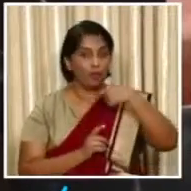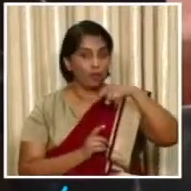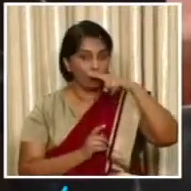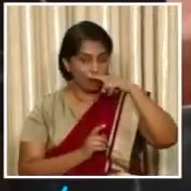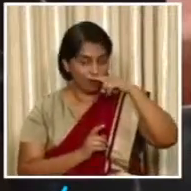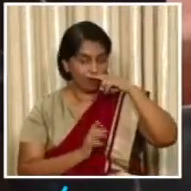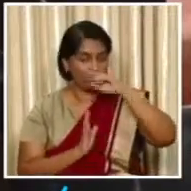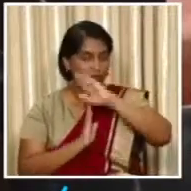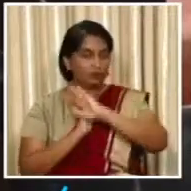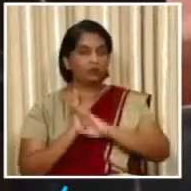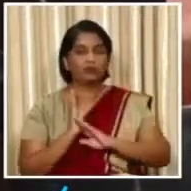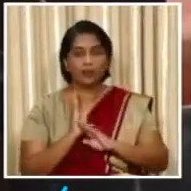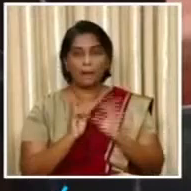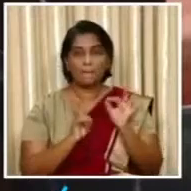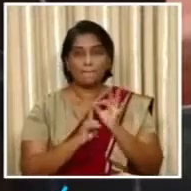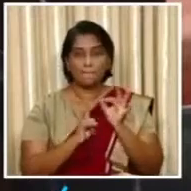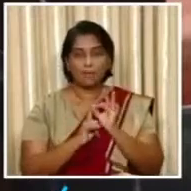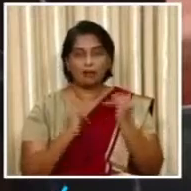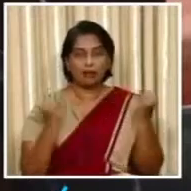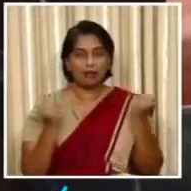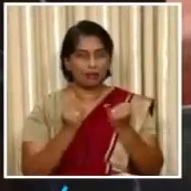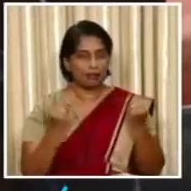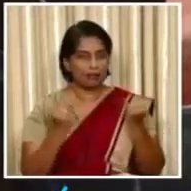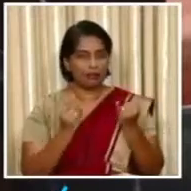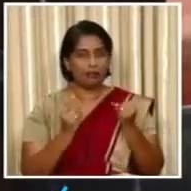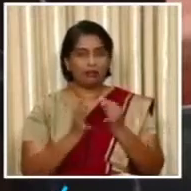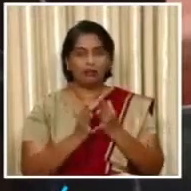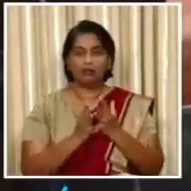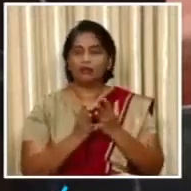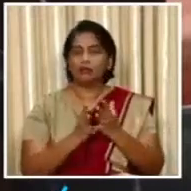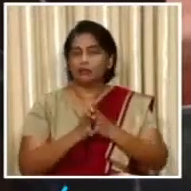கழிவுகள் அதிகரிப்பதினால் ஏற்படும்